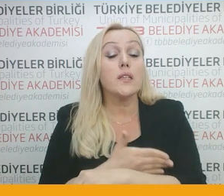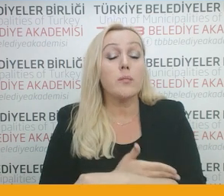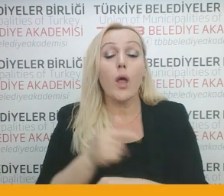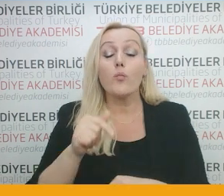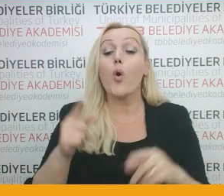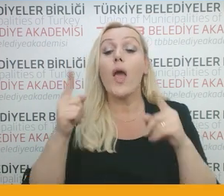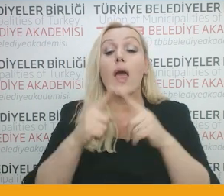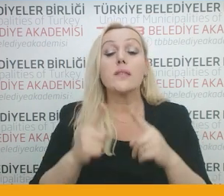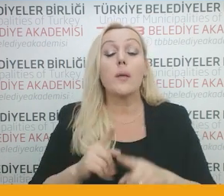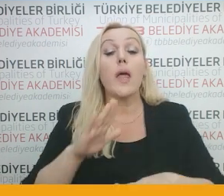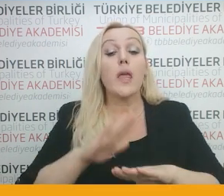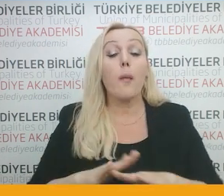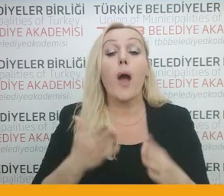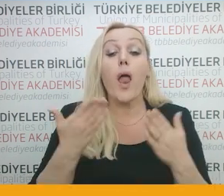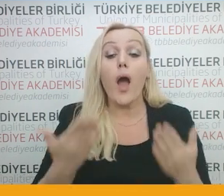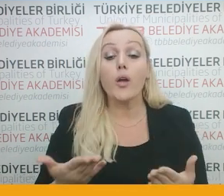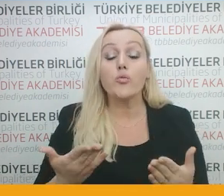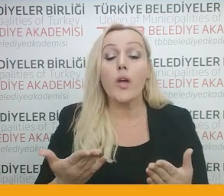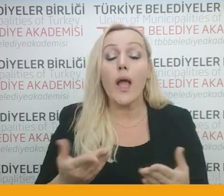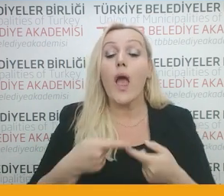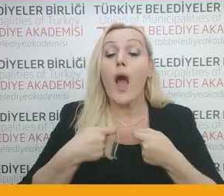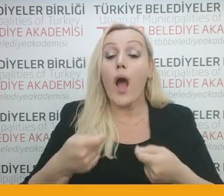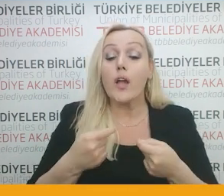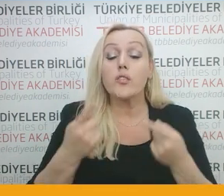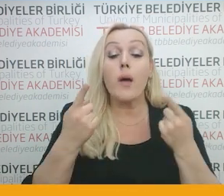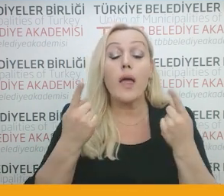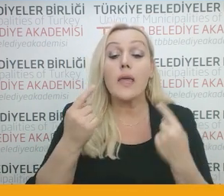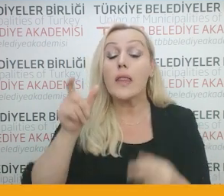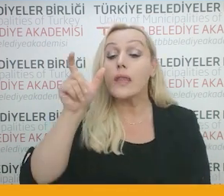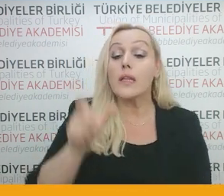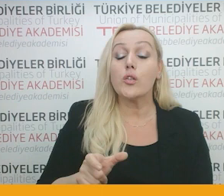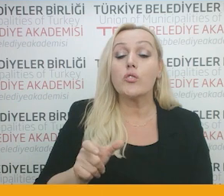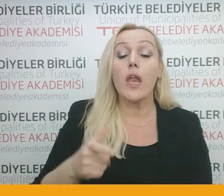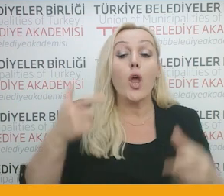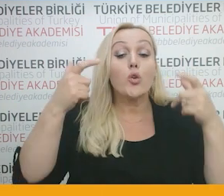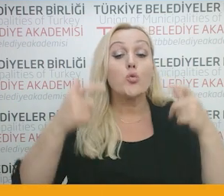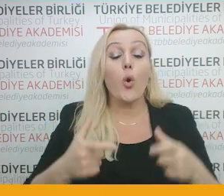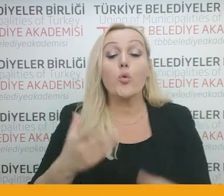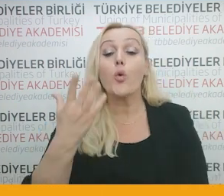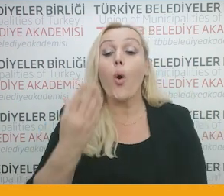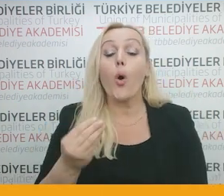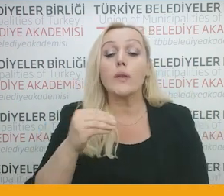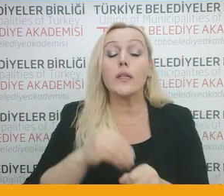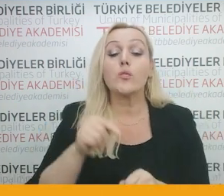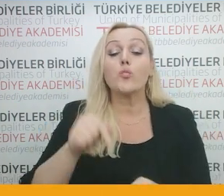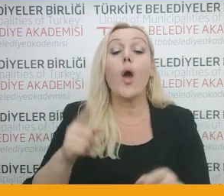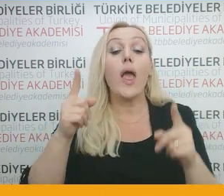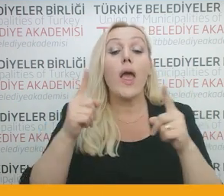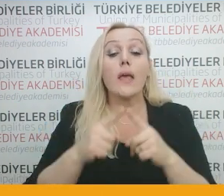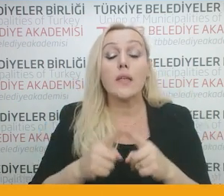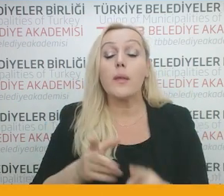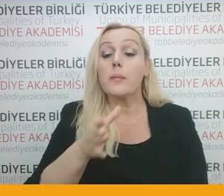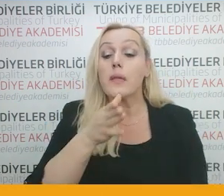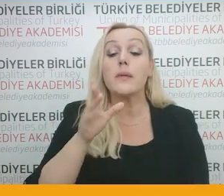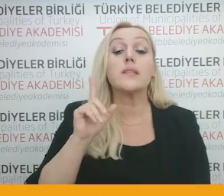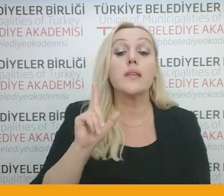bu hesaplamaları yapabilir ancak harcama yetkilileri mutlaka sorumlu oldukları için bu hesapları da